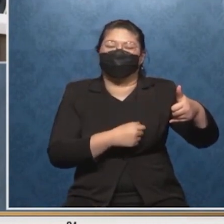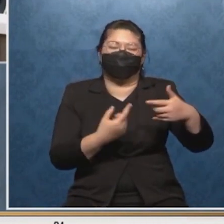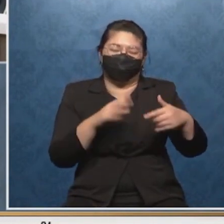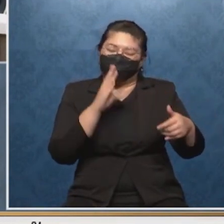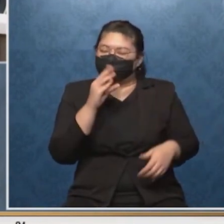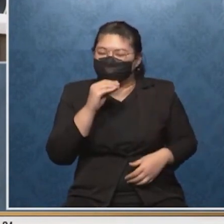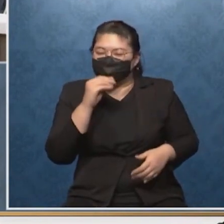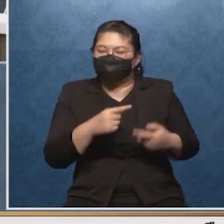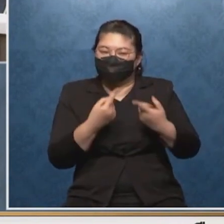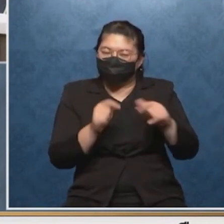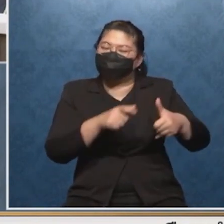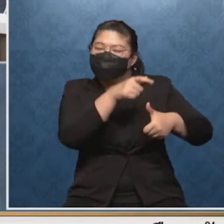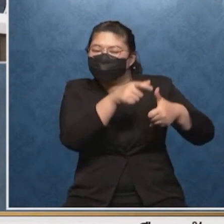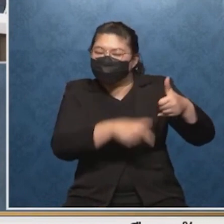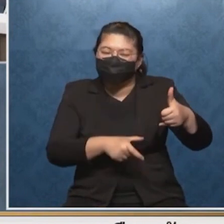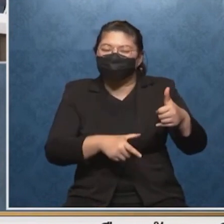ขู่ผู้อภิปราย